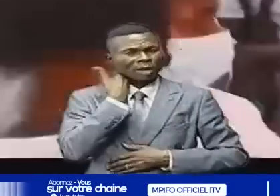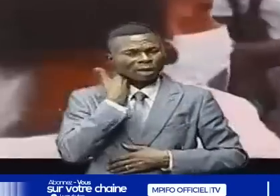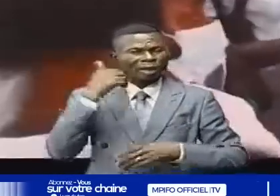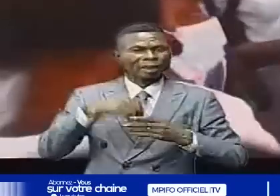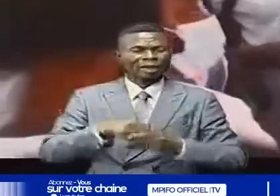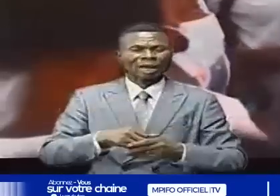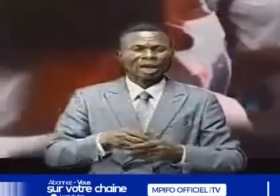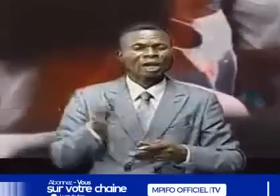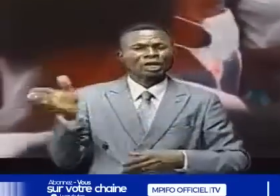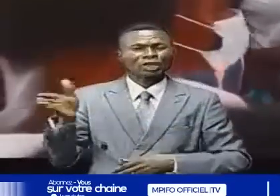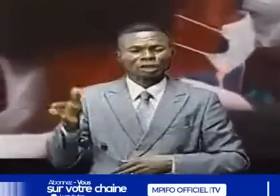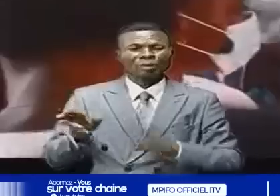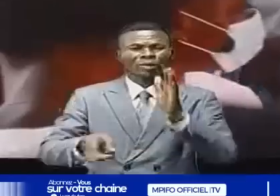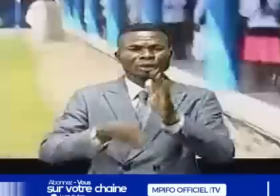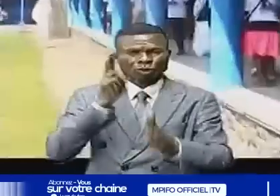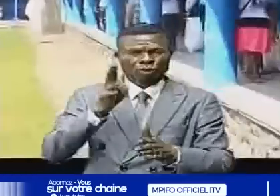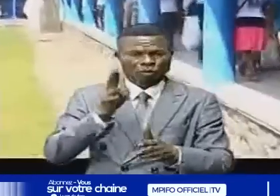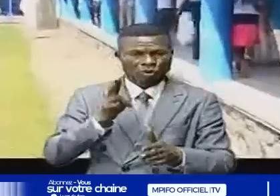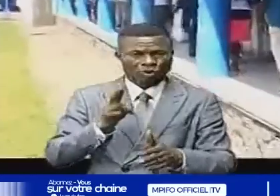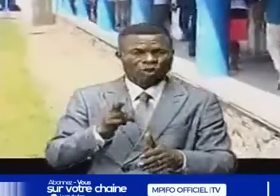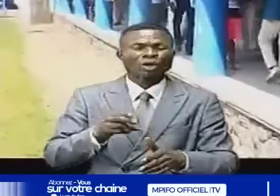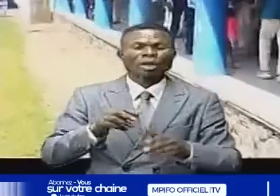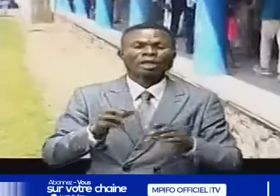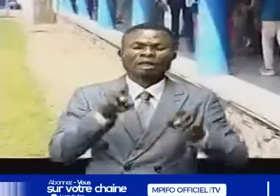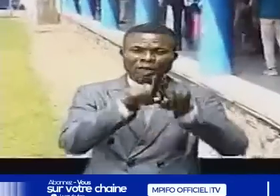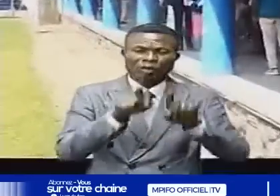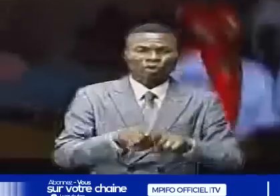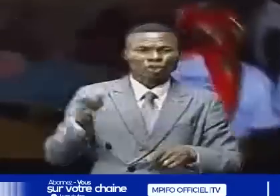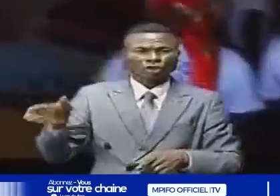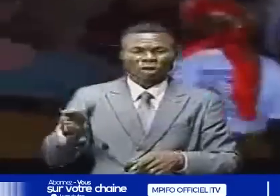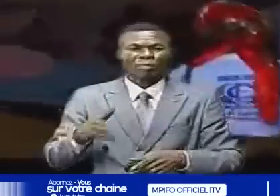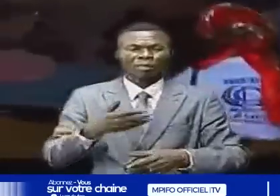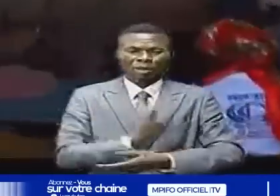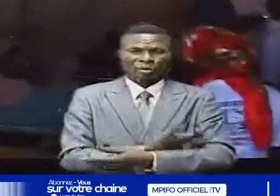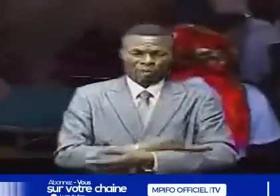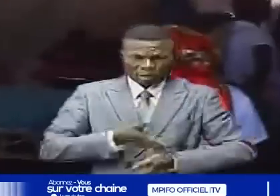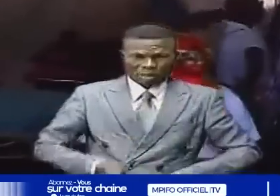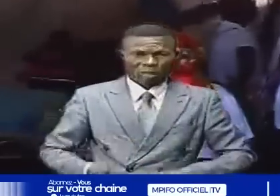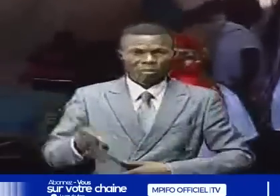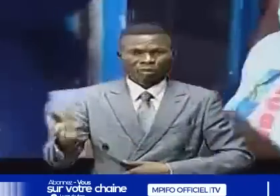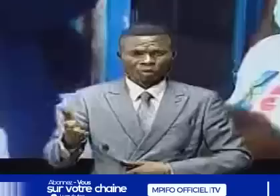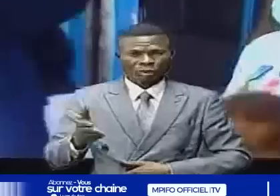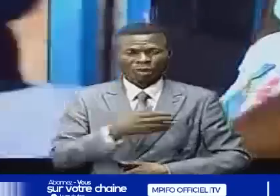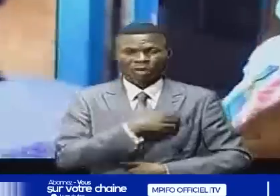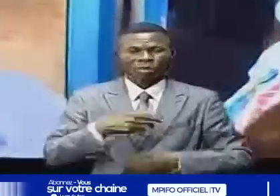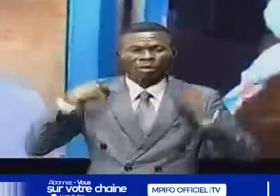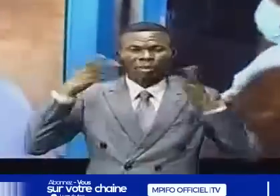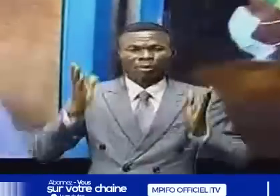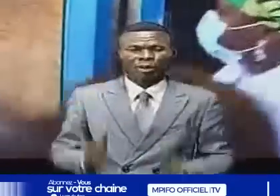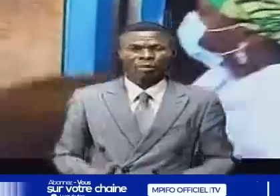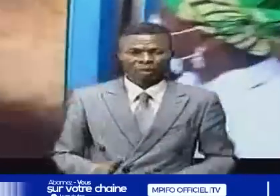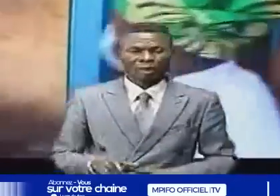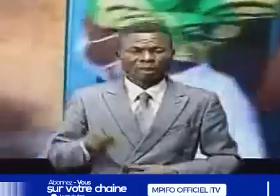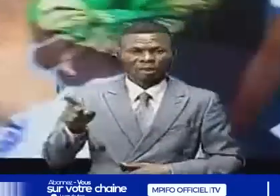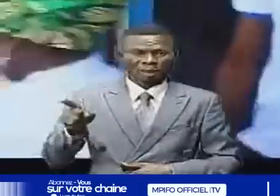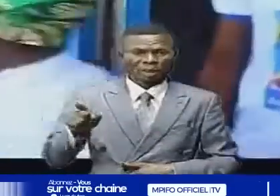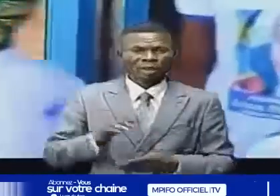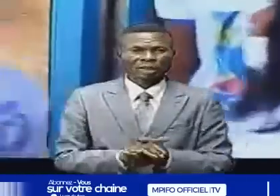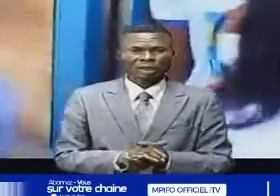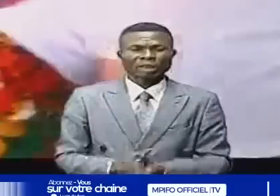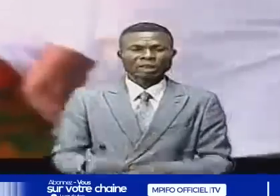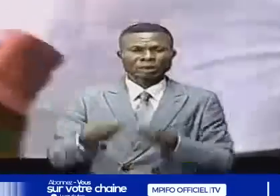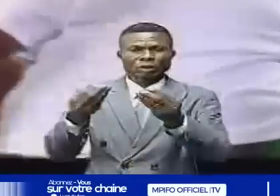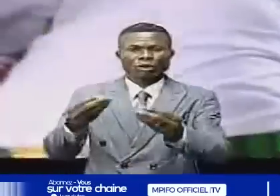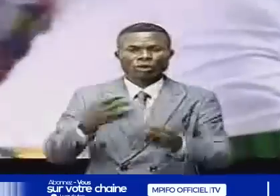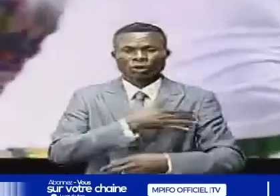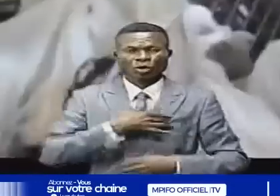pavillon 23 en passant par la maternité où cette délégation conduite par maman pasteur Jean-Cy Nkoumou a remis au